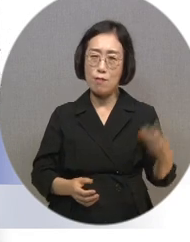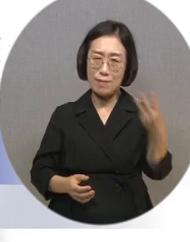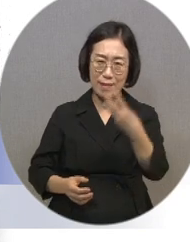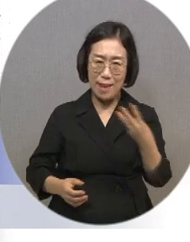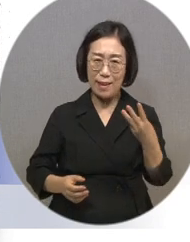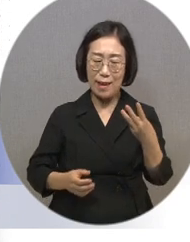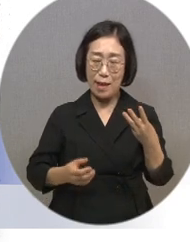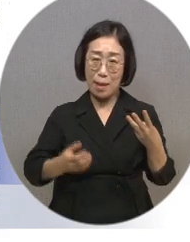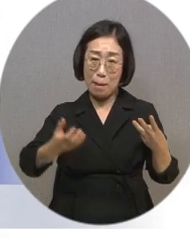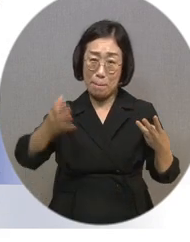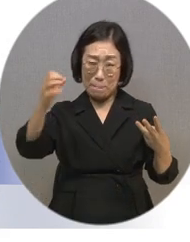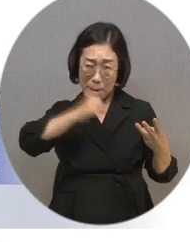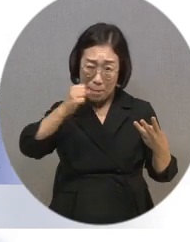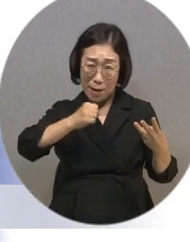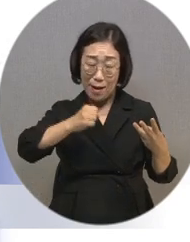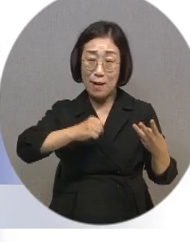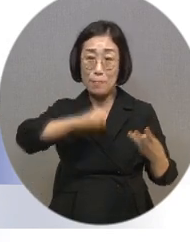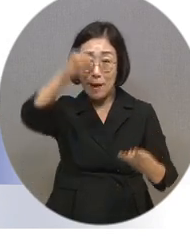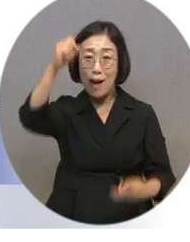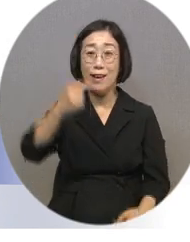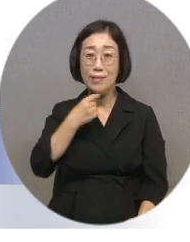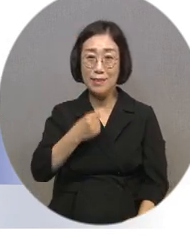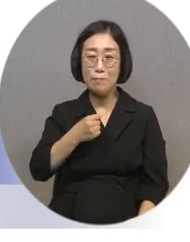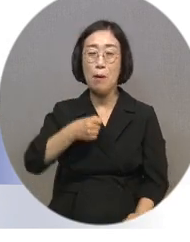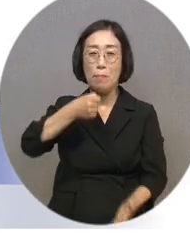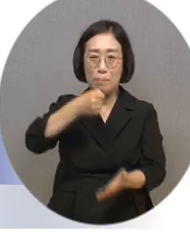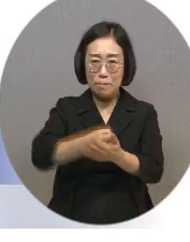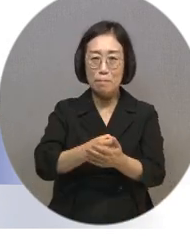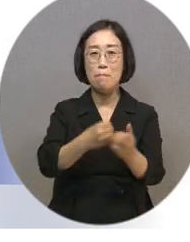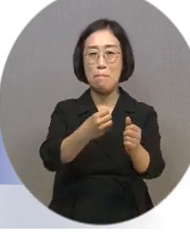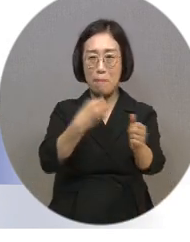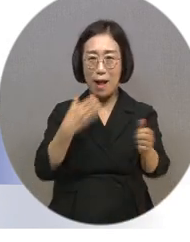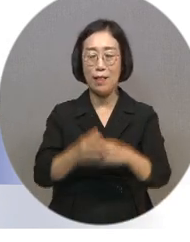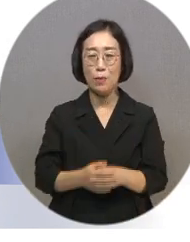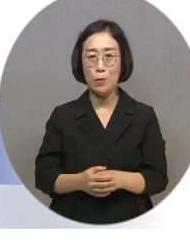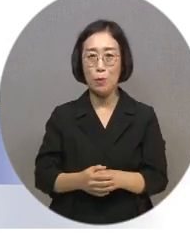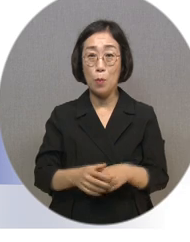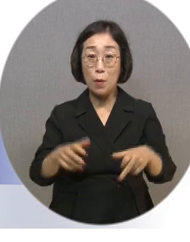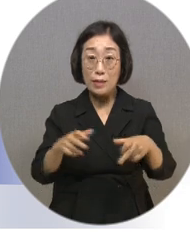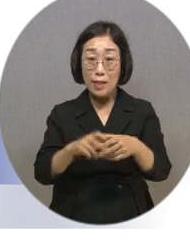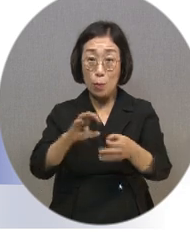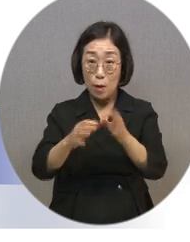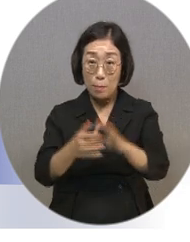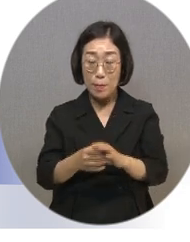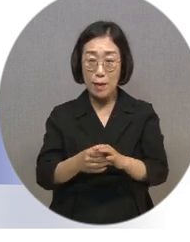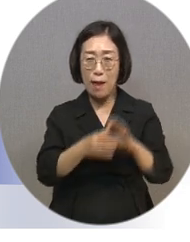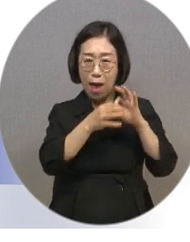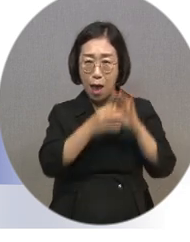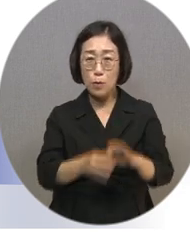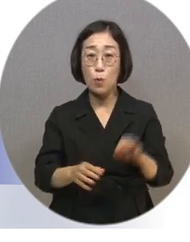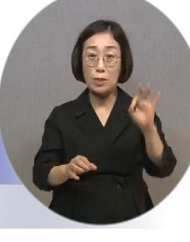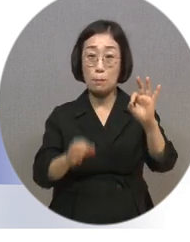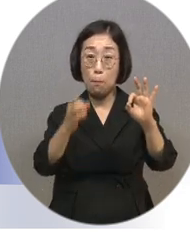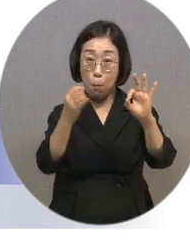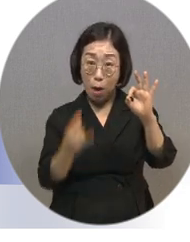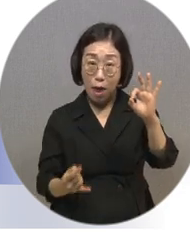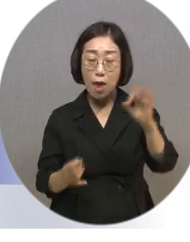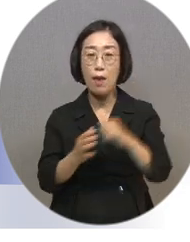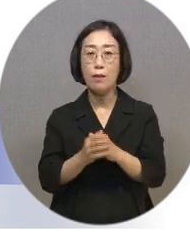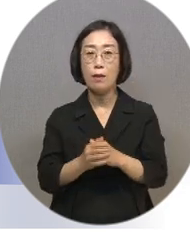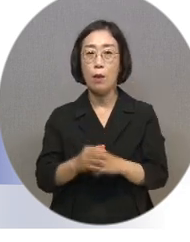달성하겠다는 포부를 밝혔습니다 아울러 패럴림픽 10회 연속 금메달에 도전하는 보차 종목에